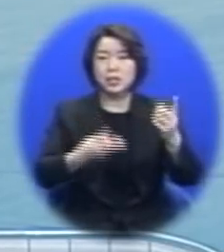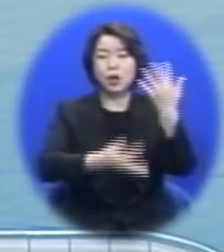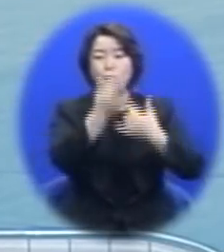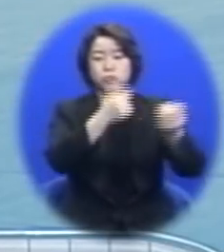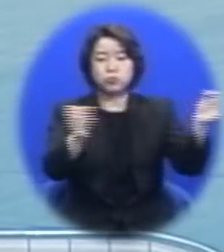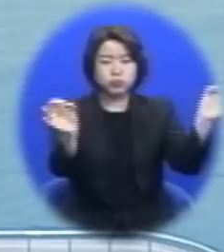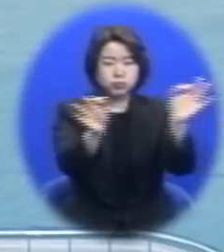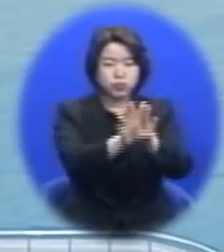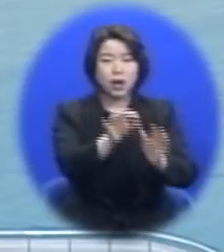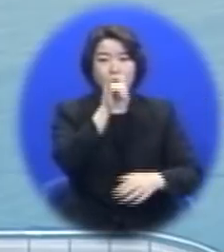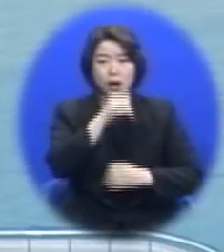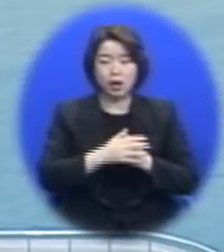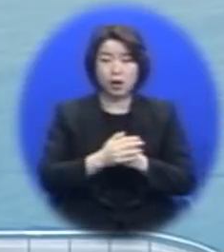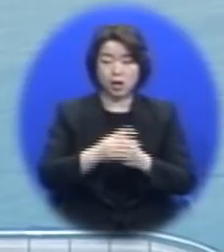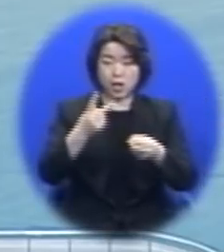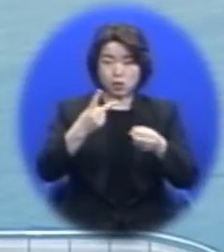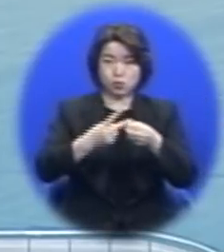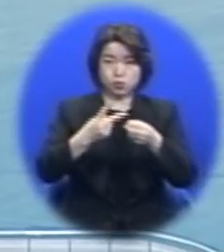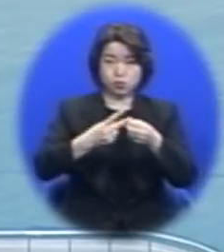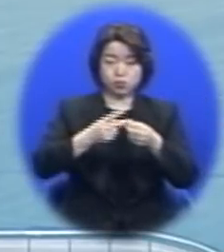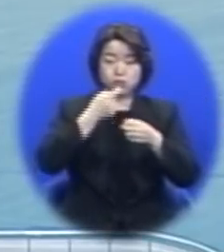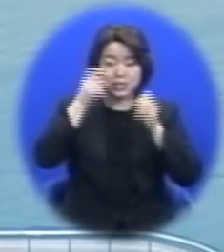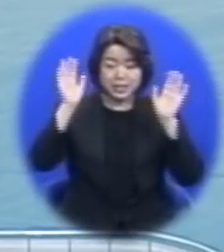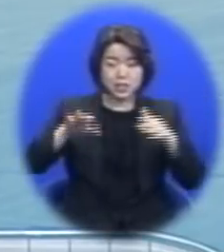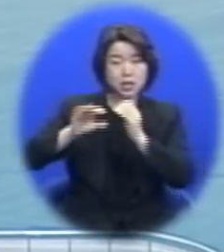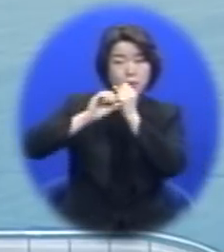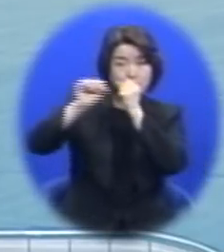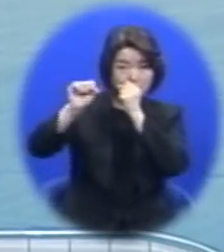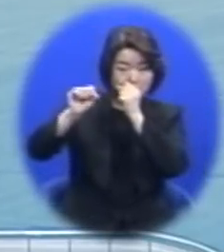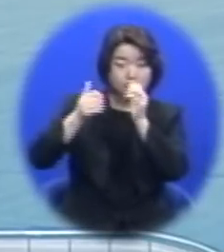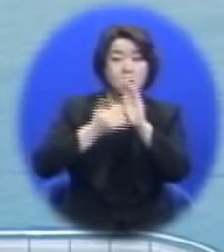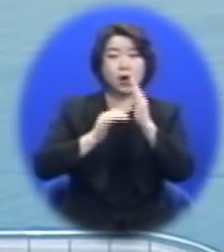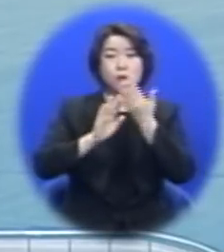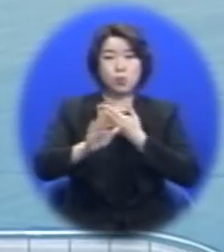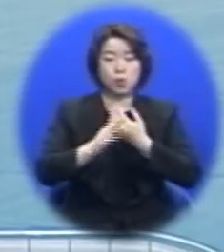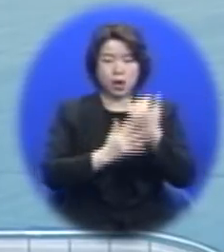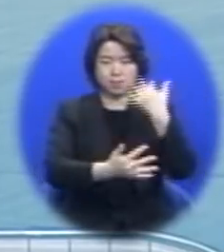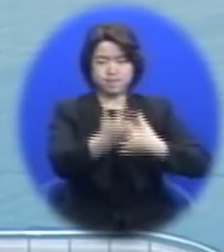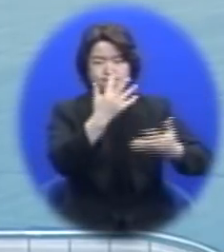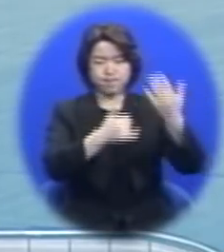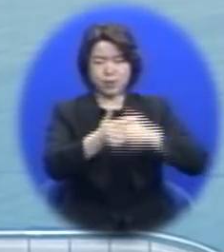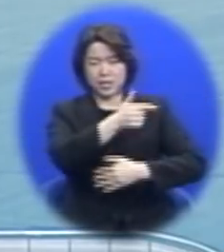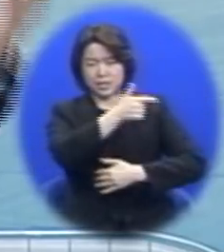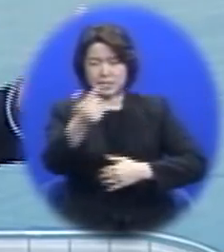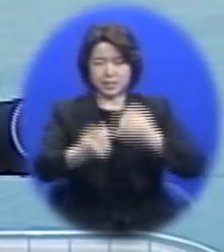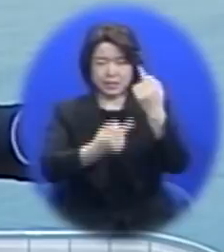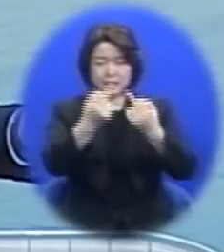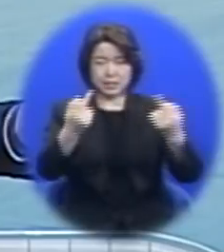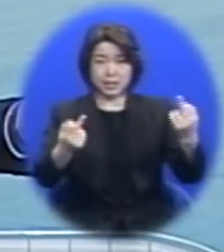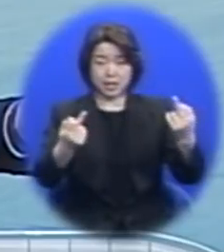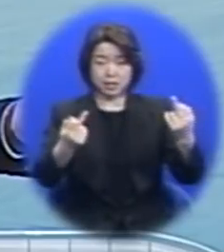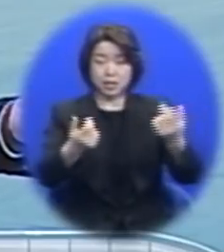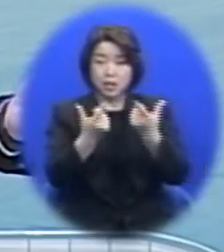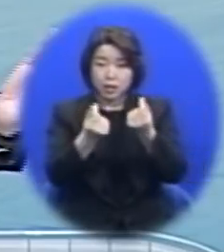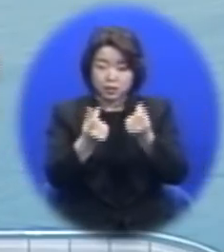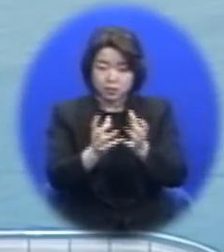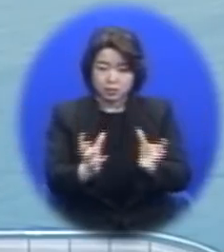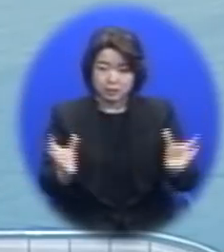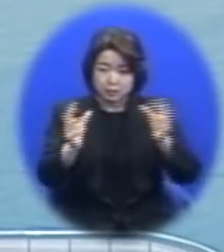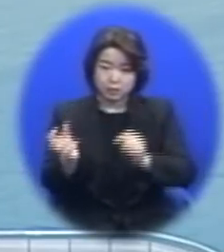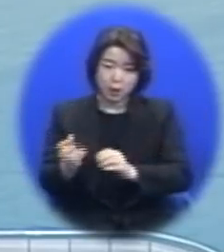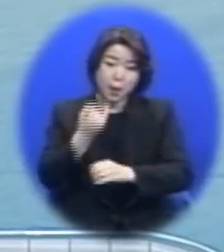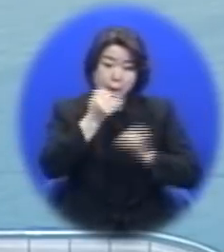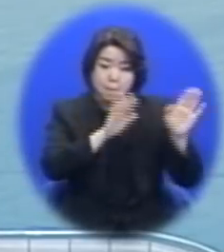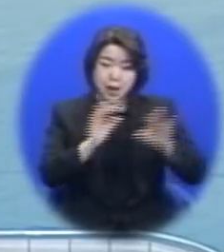번째 천사가 나팔을 부니까 이제는 불타는 큰 산과 같은 게 바다에 떨어져요.